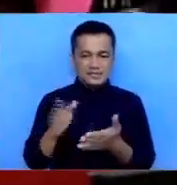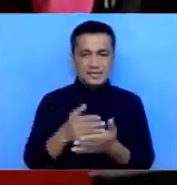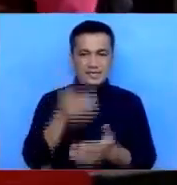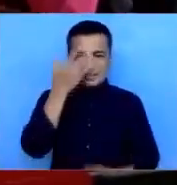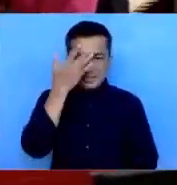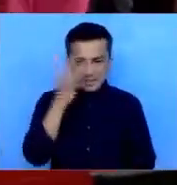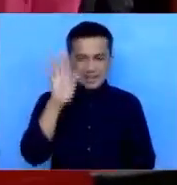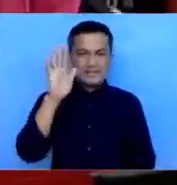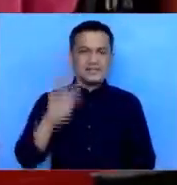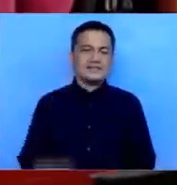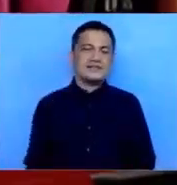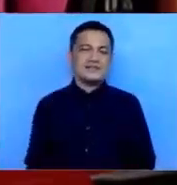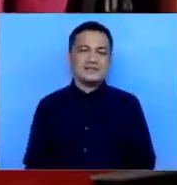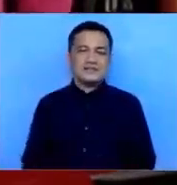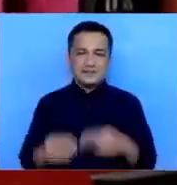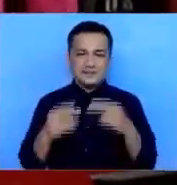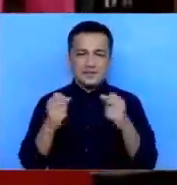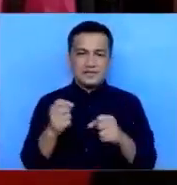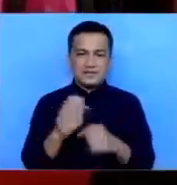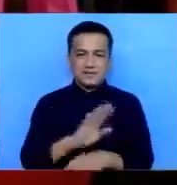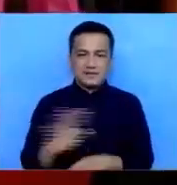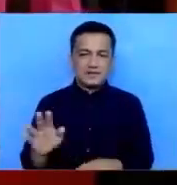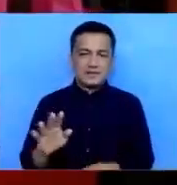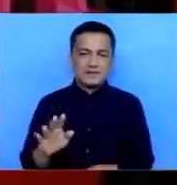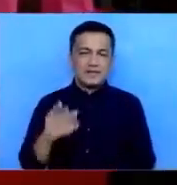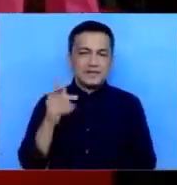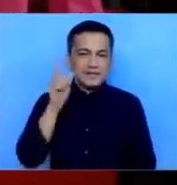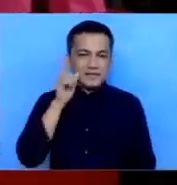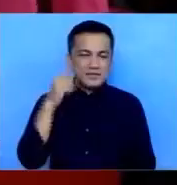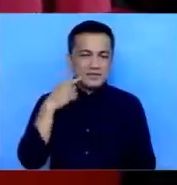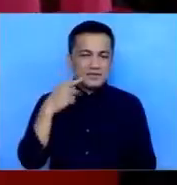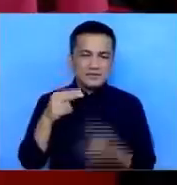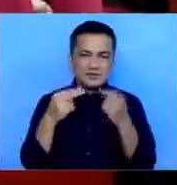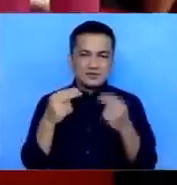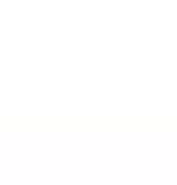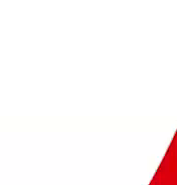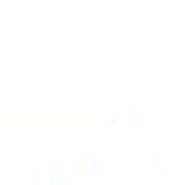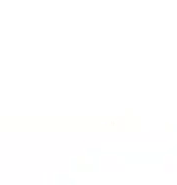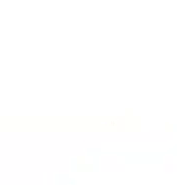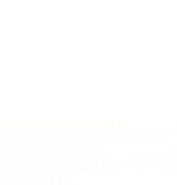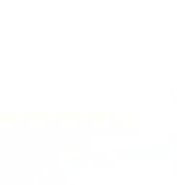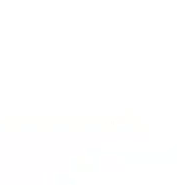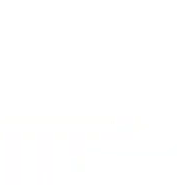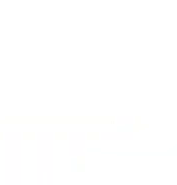Nagbabalita mula sa Frontline, Laila Pangilinan, News 5.